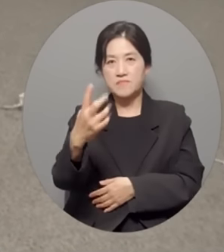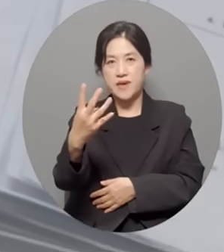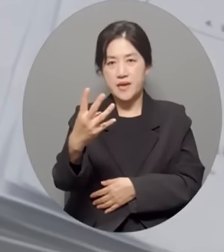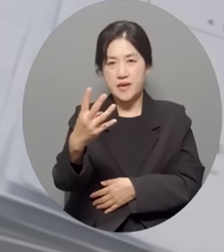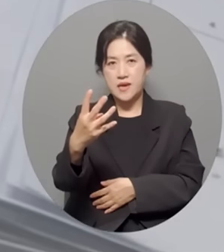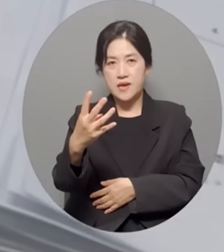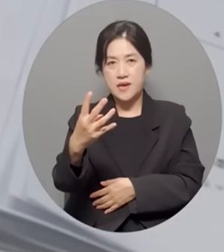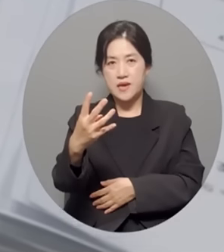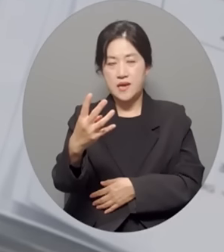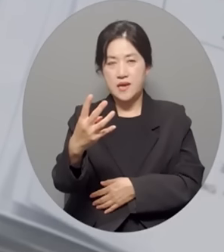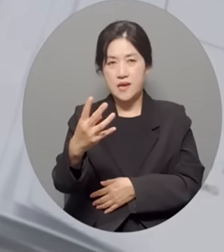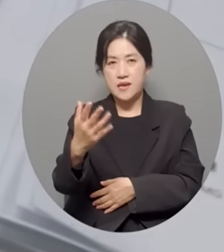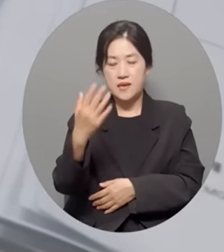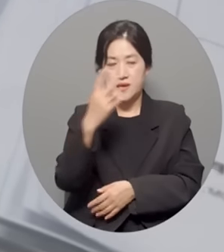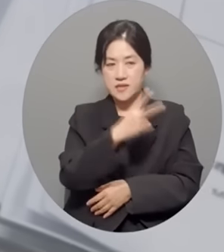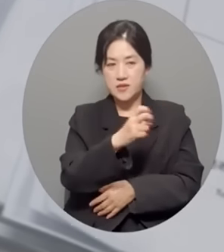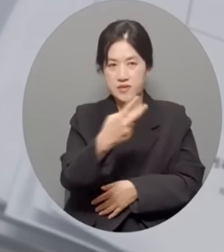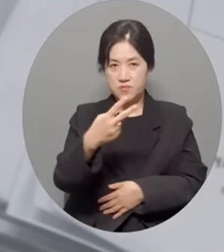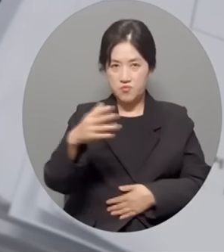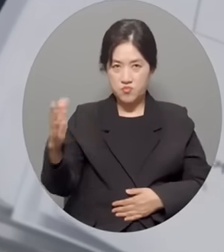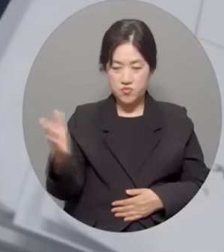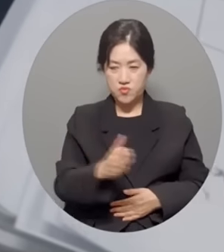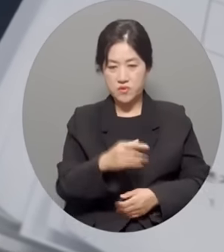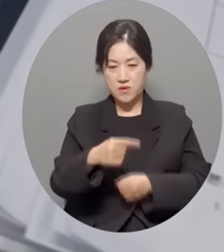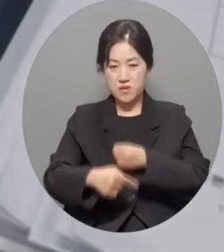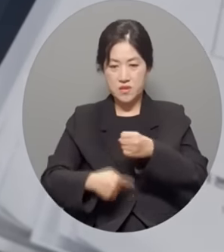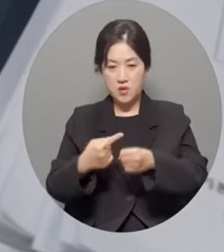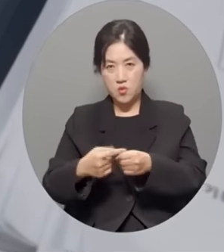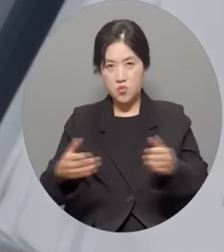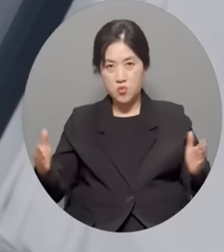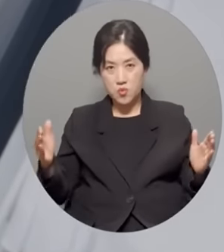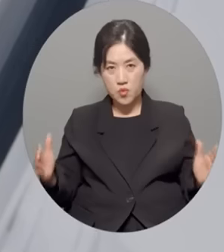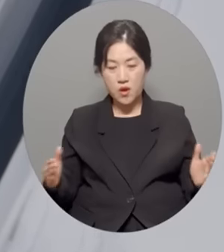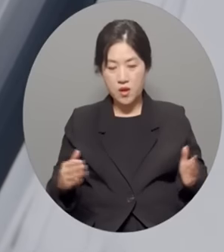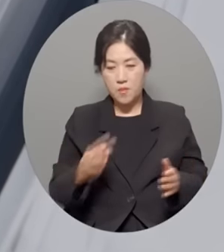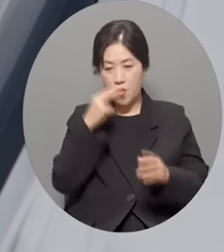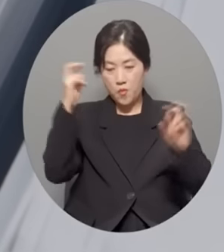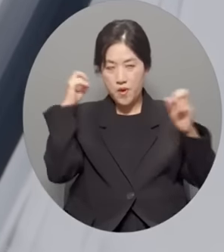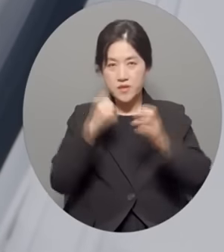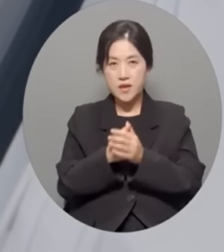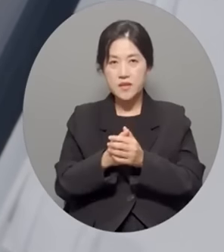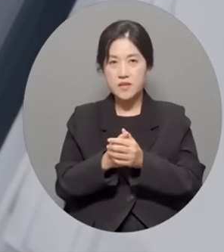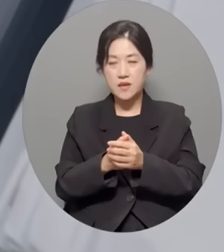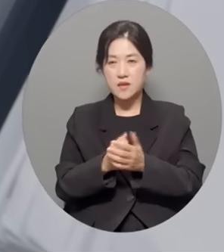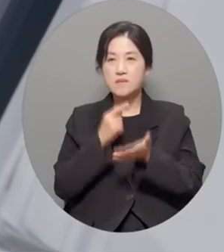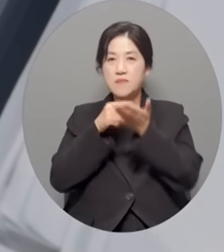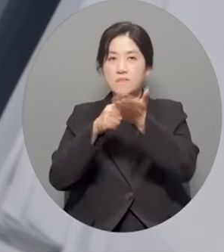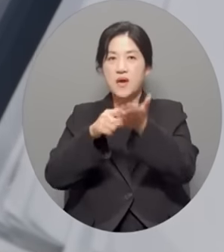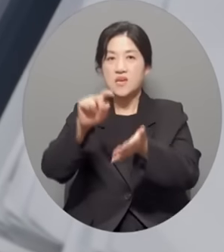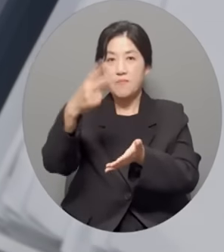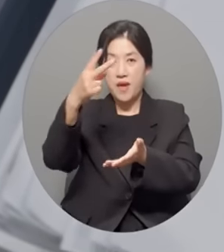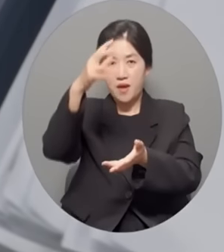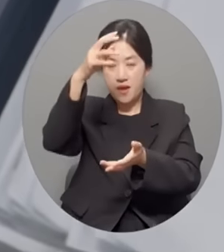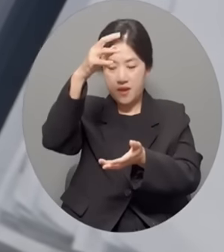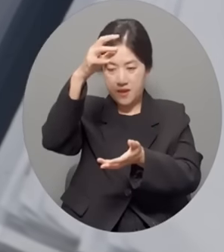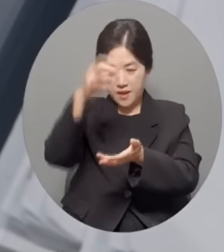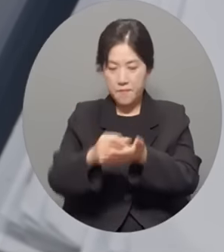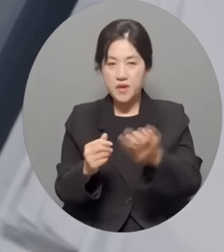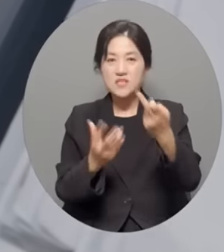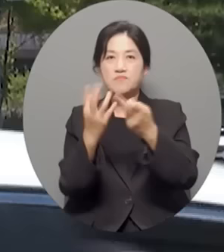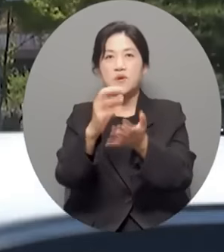104명으로 지난 2022년부터 약 1년동안 에서 200여 차례에 걸쳐 12억 원을